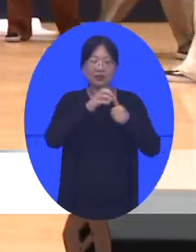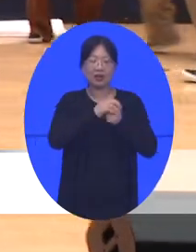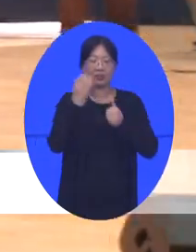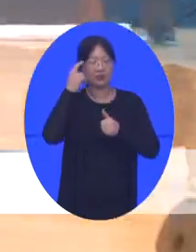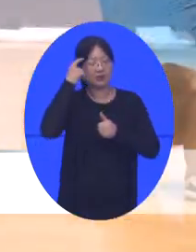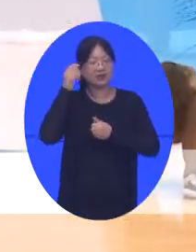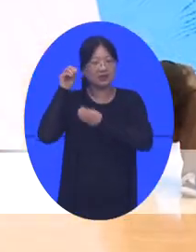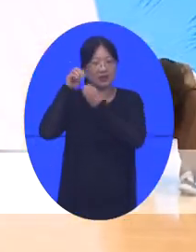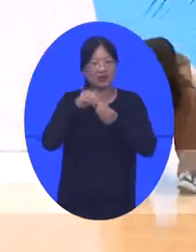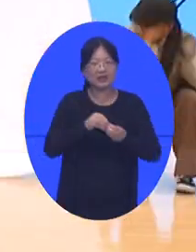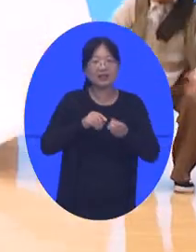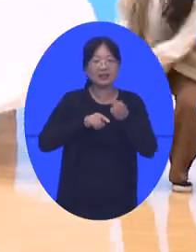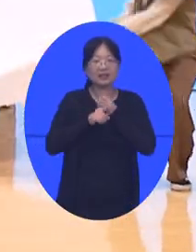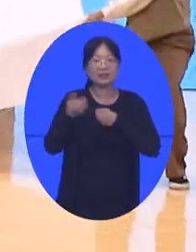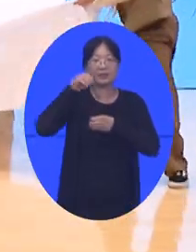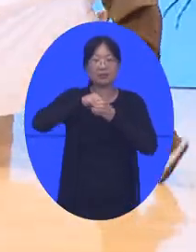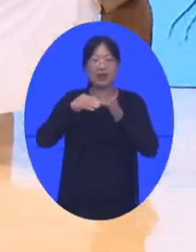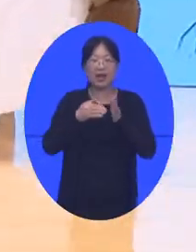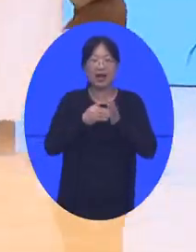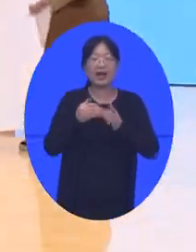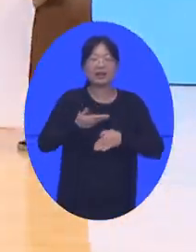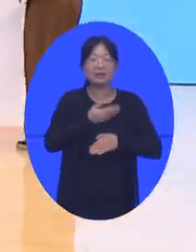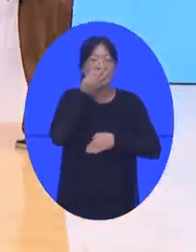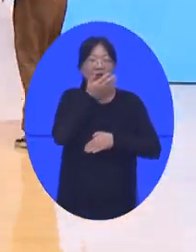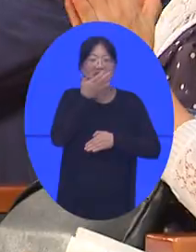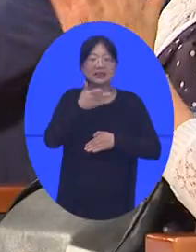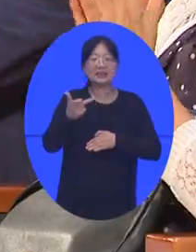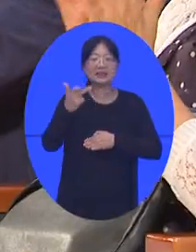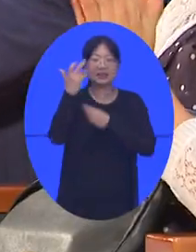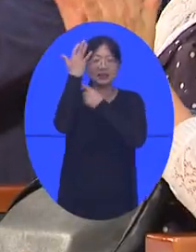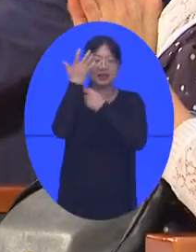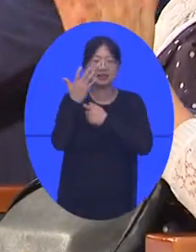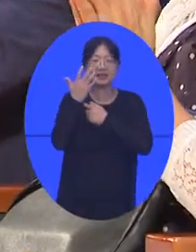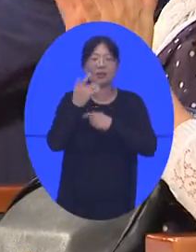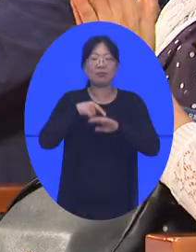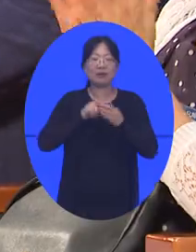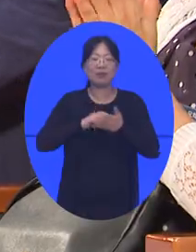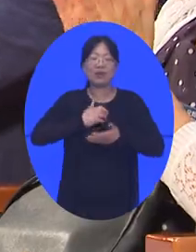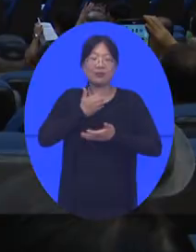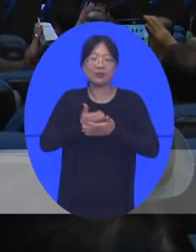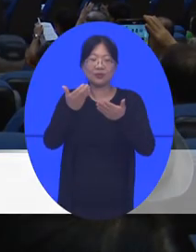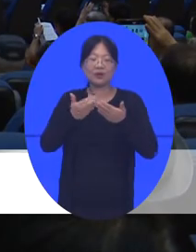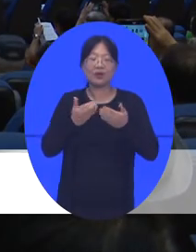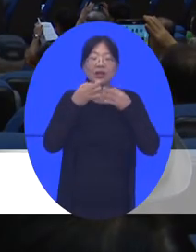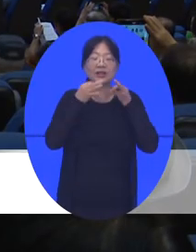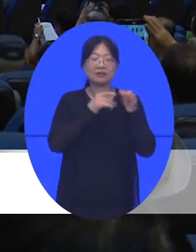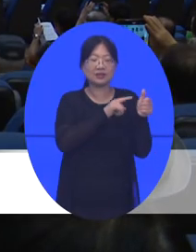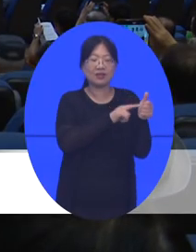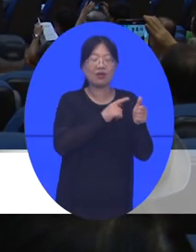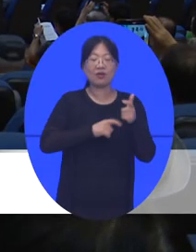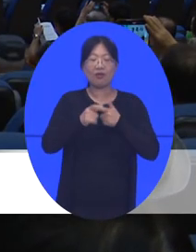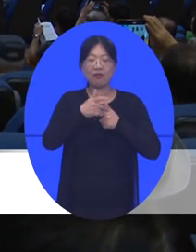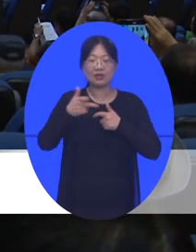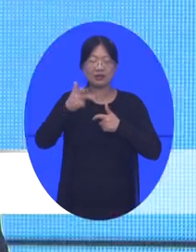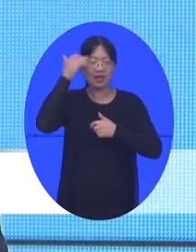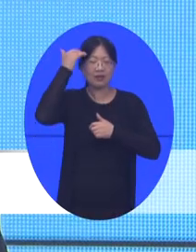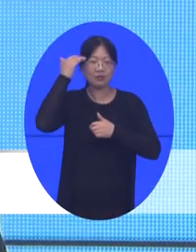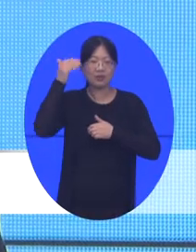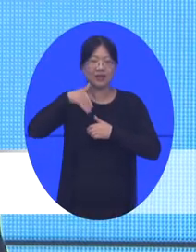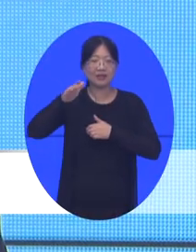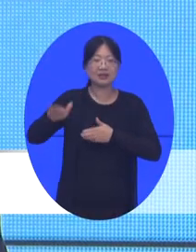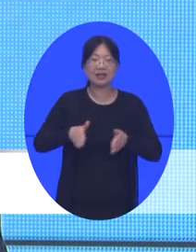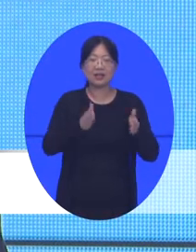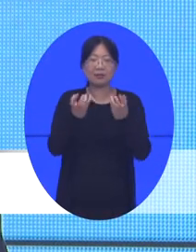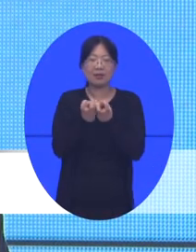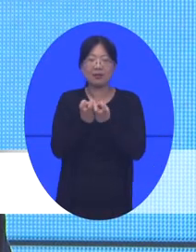뜻을 담았습니다. 이들이 펼친 큰 태극기가 마음을 뭉클하게 합니다. 김동연 지사는 더 큰 대한민국으로